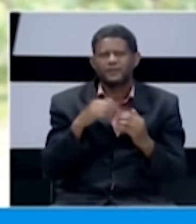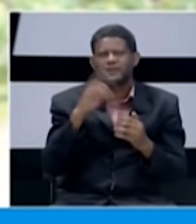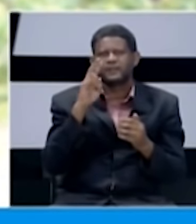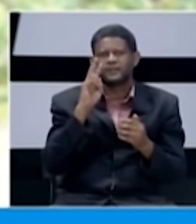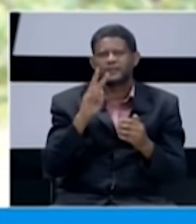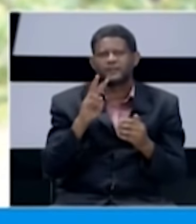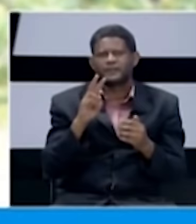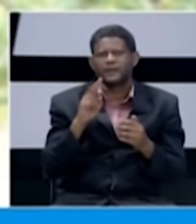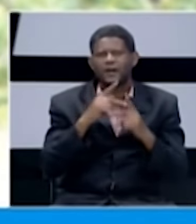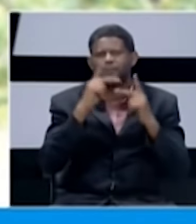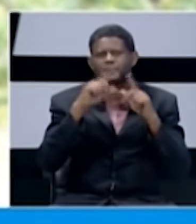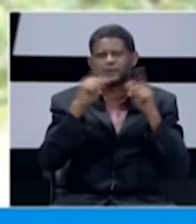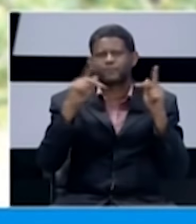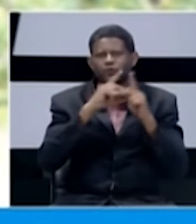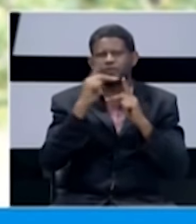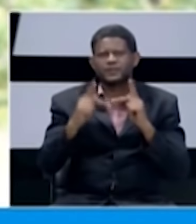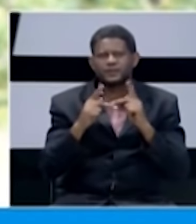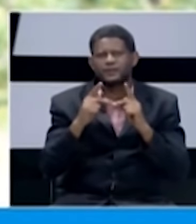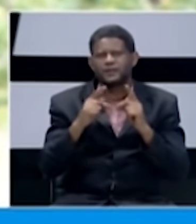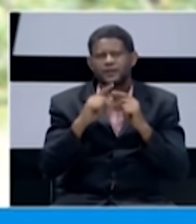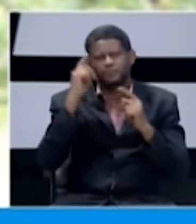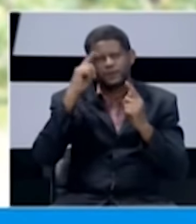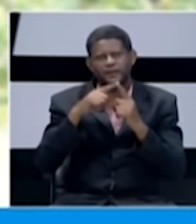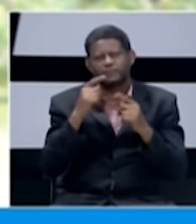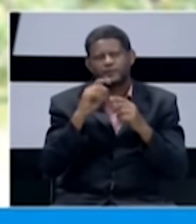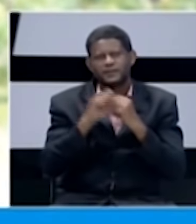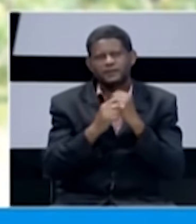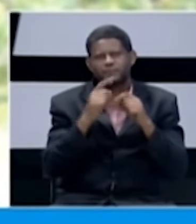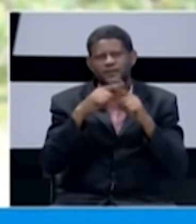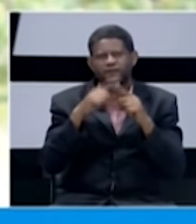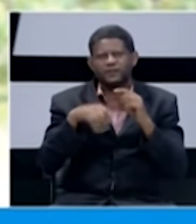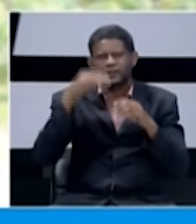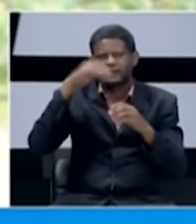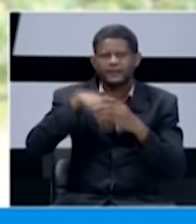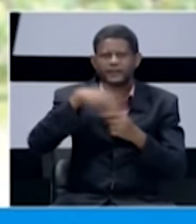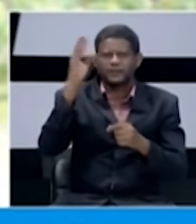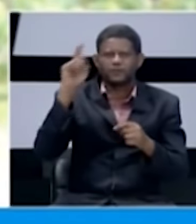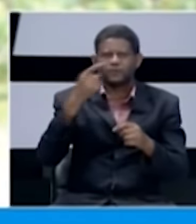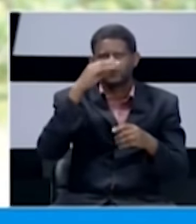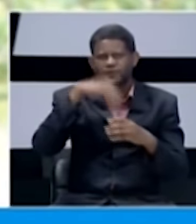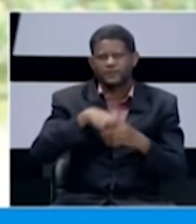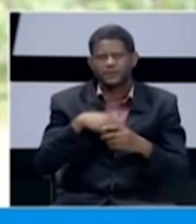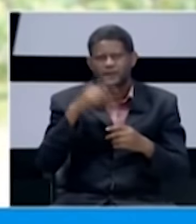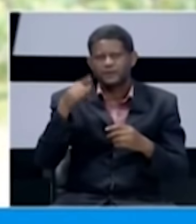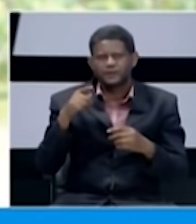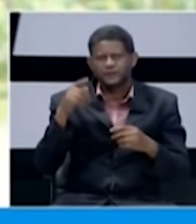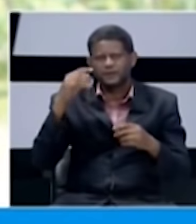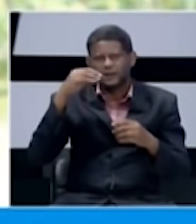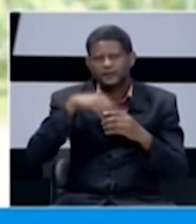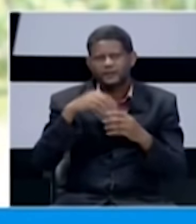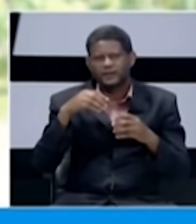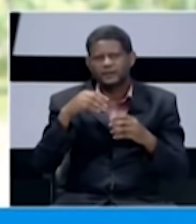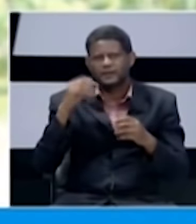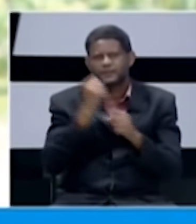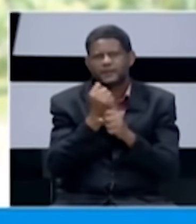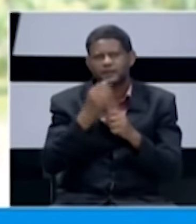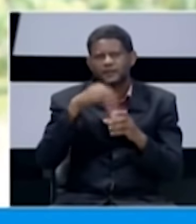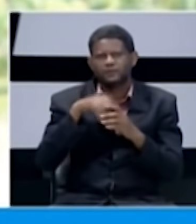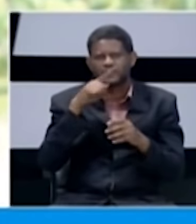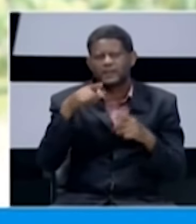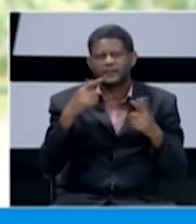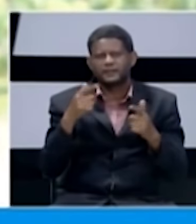عوي مالت مستمسر بلان مسرد مستفال علينا دقي يخونا وشتي بارتنيرات اتينا لفت صرحك ناتيو زقات امزي دسكو لنا مالت ما